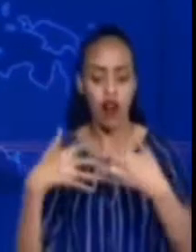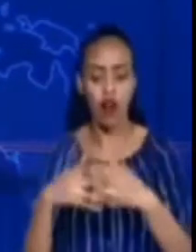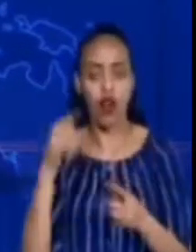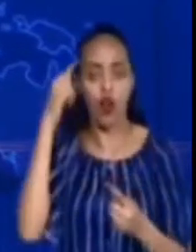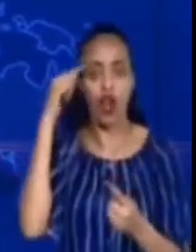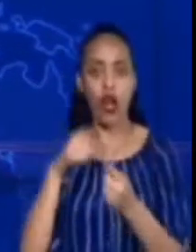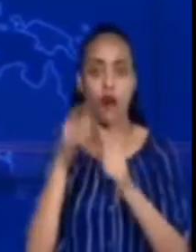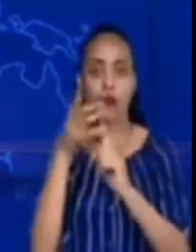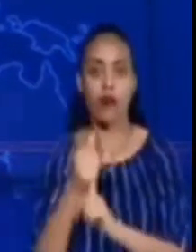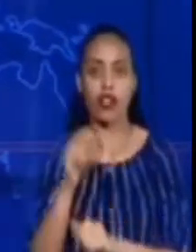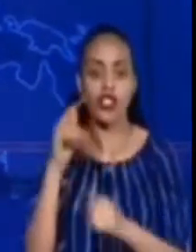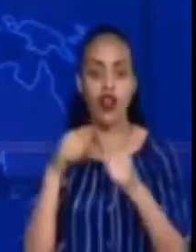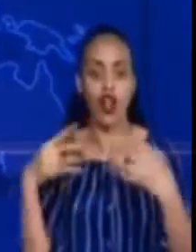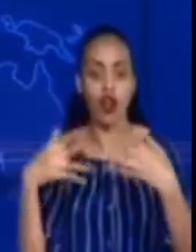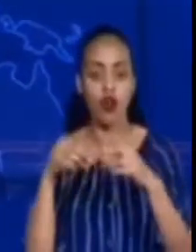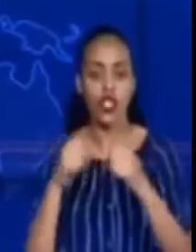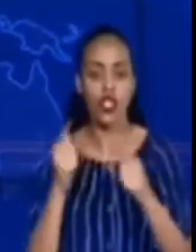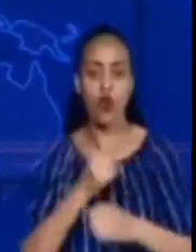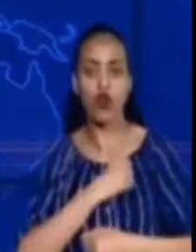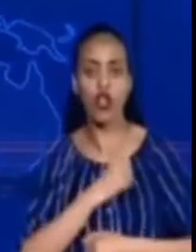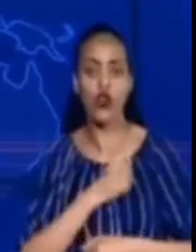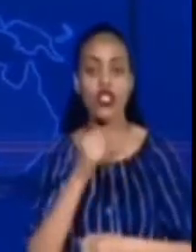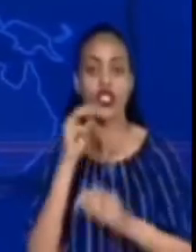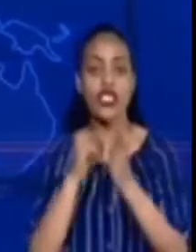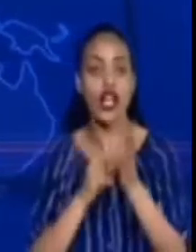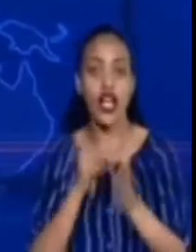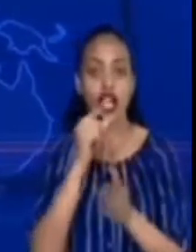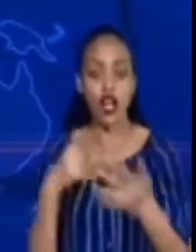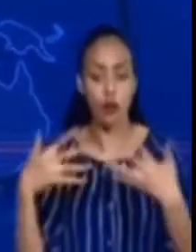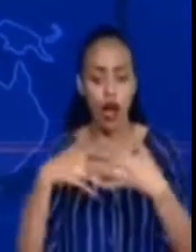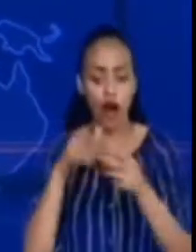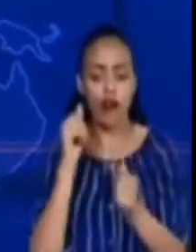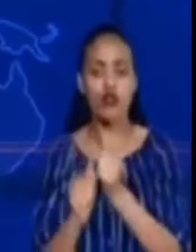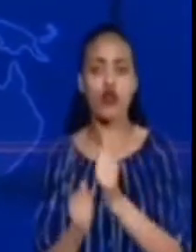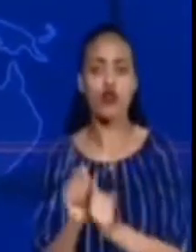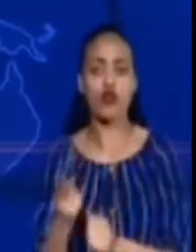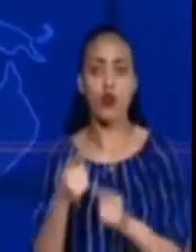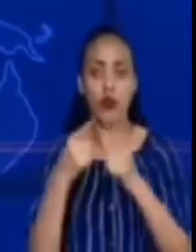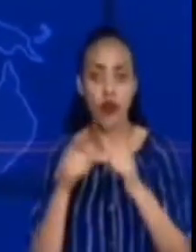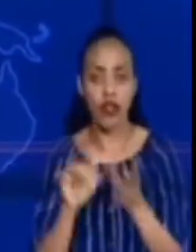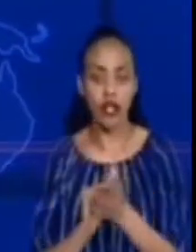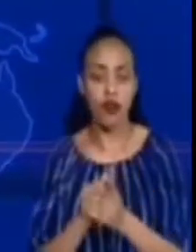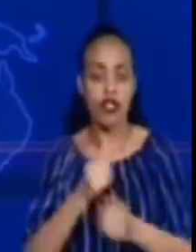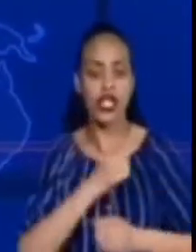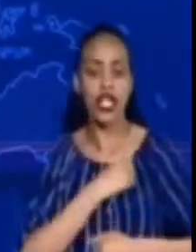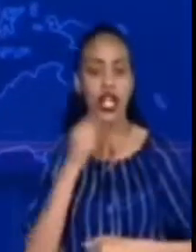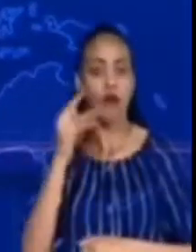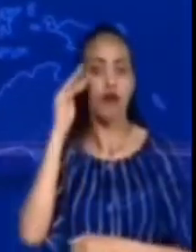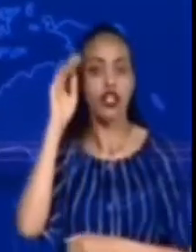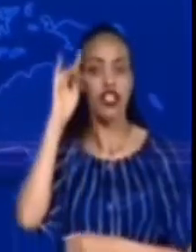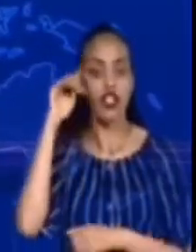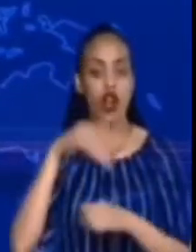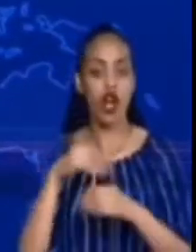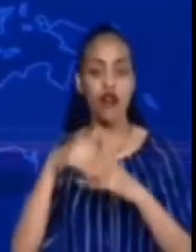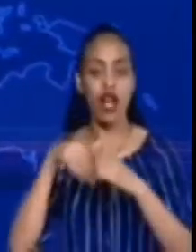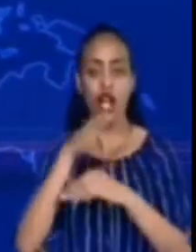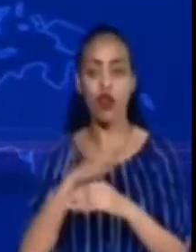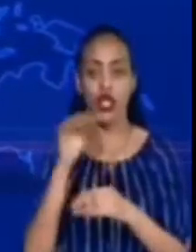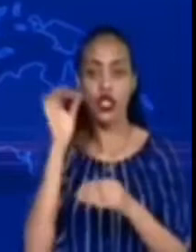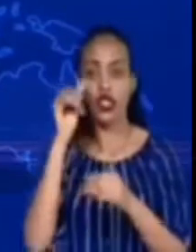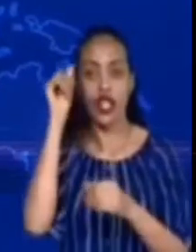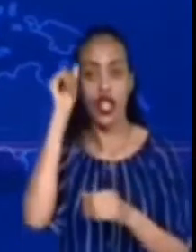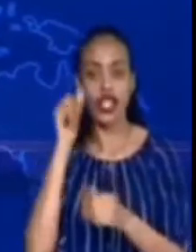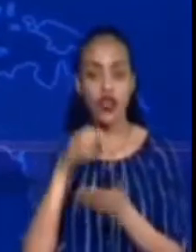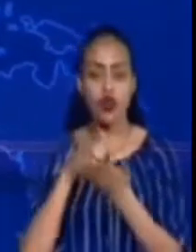ጠብቅም ይሆን ይማኛ ትልቅ ሰው ነው እንዴ ሞራል የለውም እንዴ ሁለት ልጅ አለዎት አንድ ትልቅ ሚስት አለዎት ከዚህ በፊት አግብተው ፈቷል